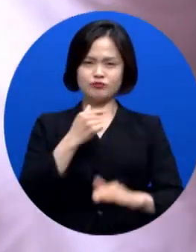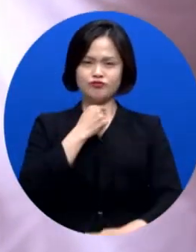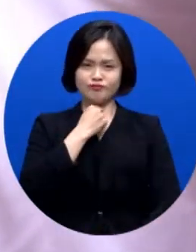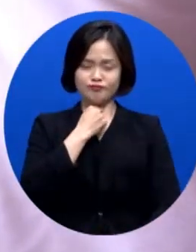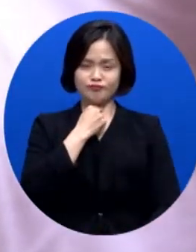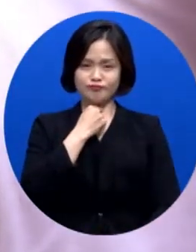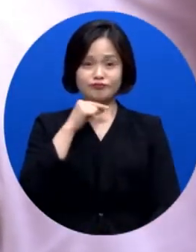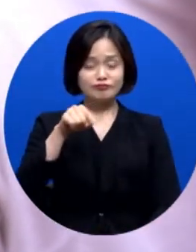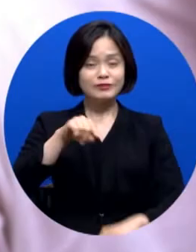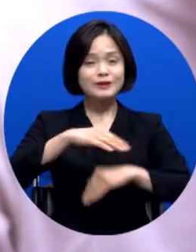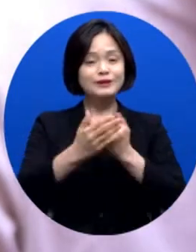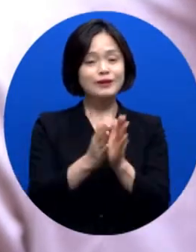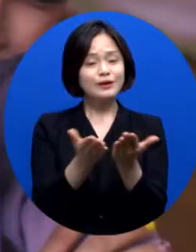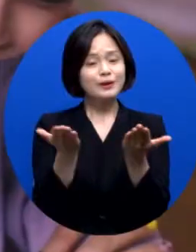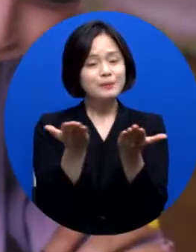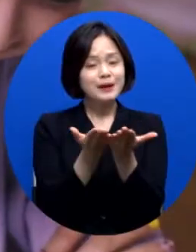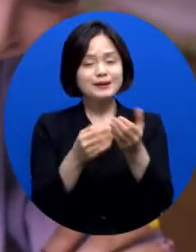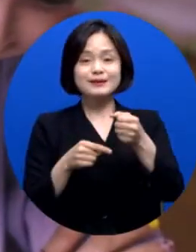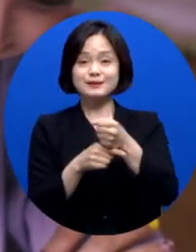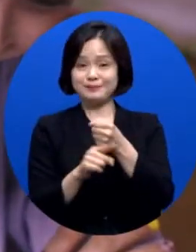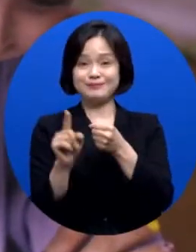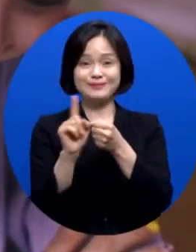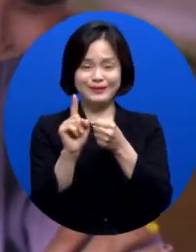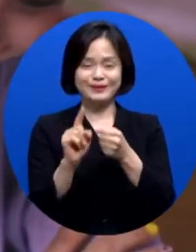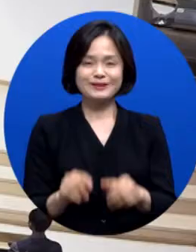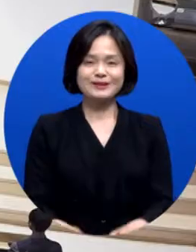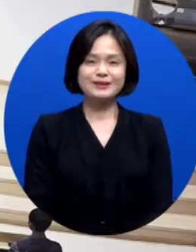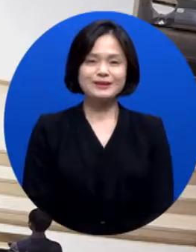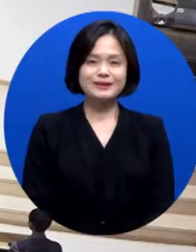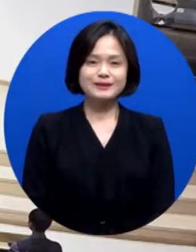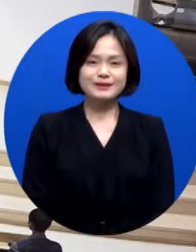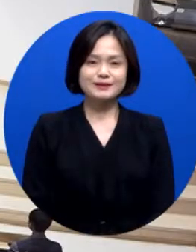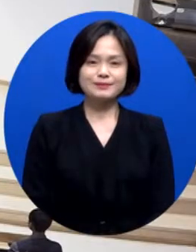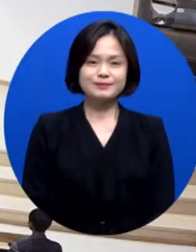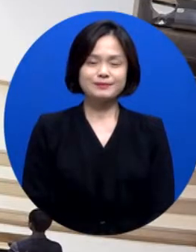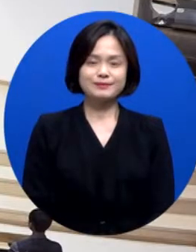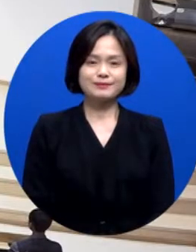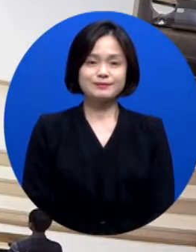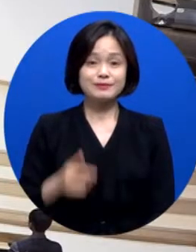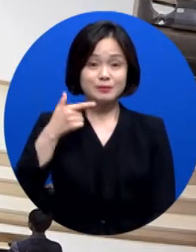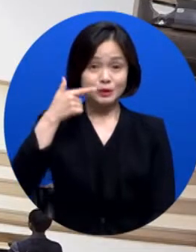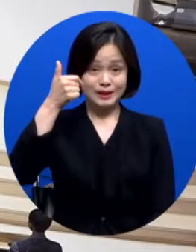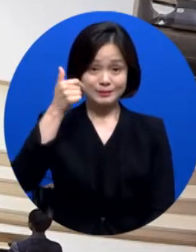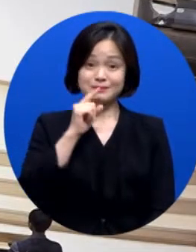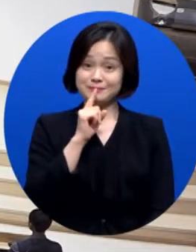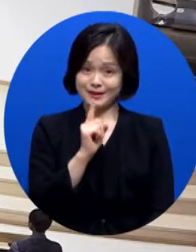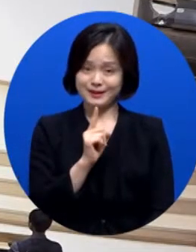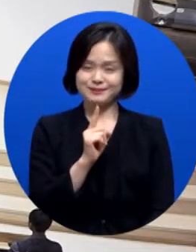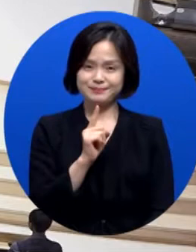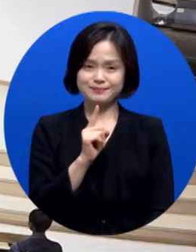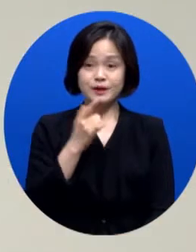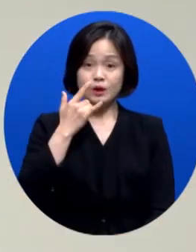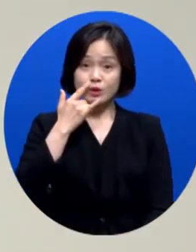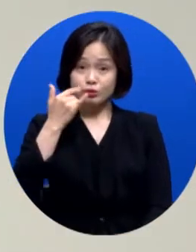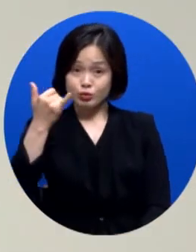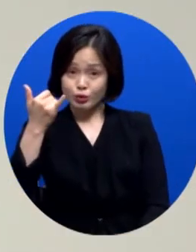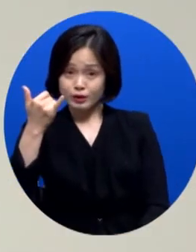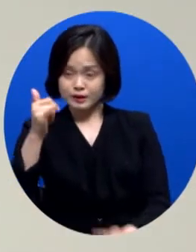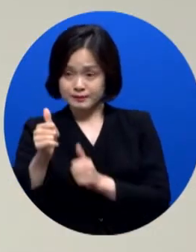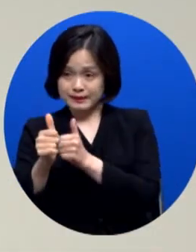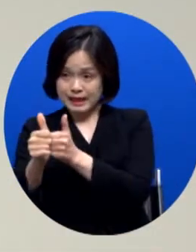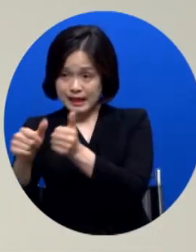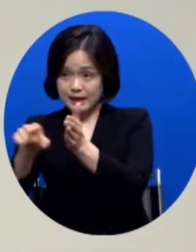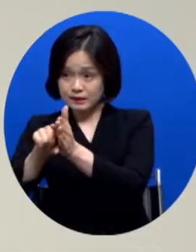건 성경적으로 어떤 의미를 가질까? 청년교육 현장에 있는 목회자들은 부모님을 따랐던